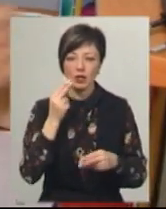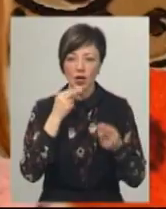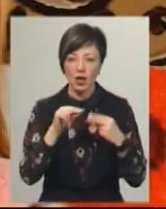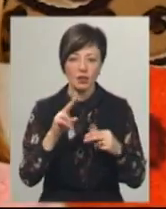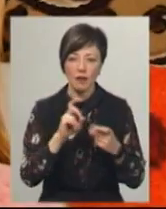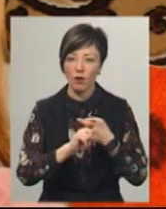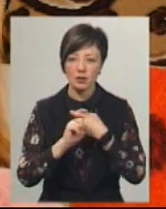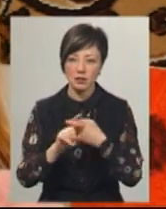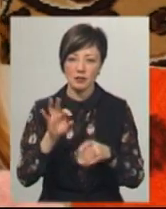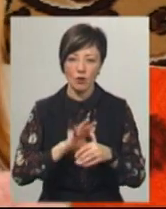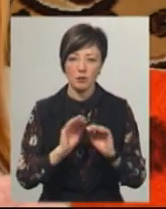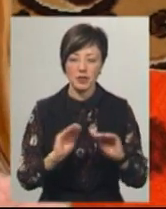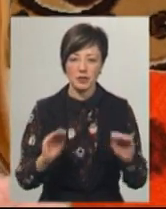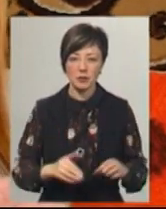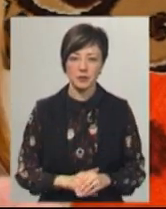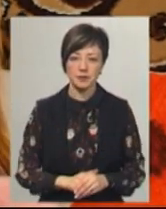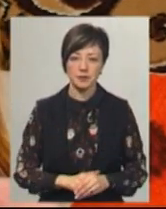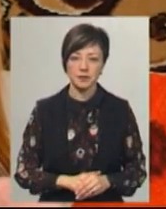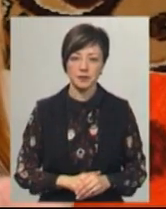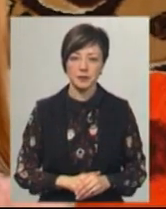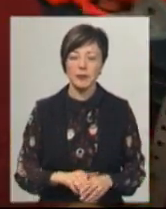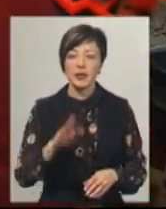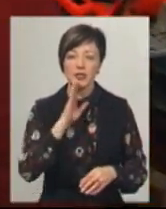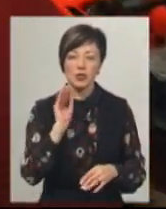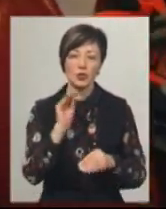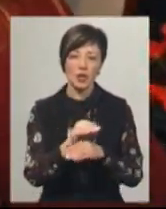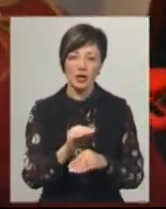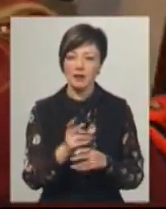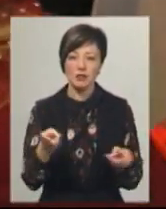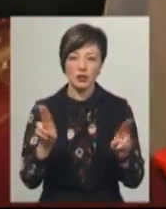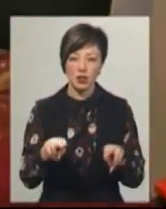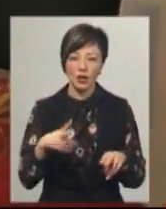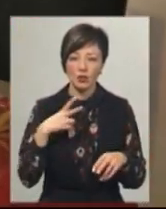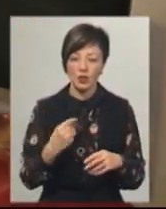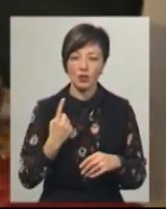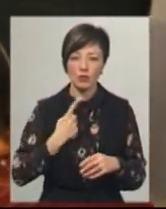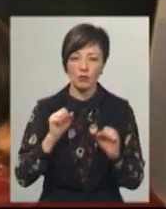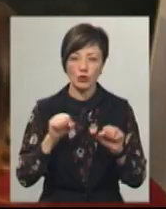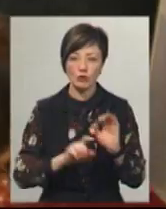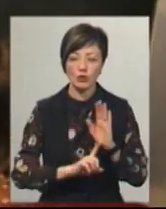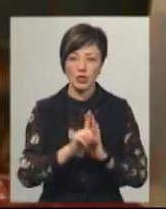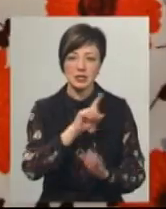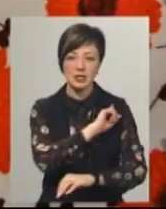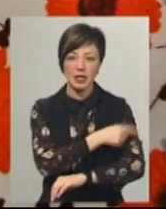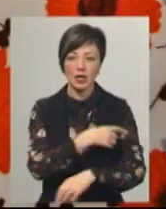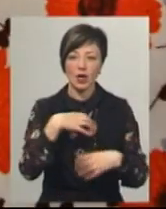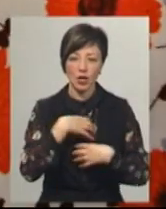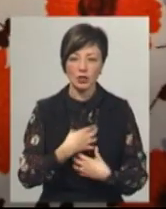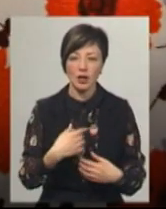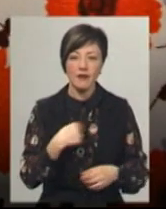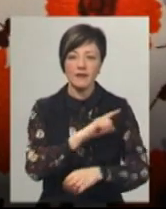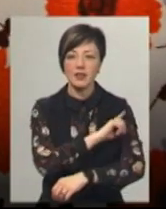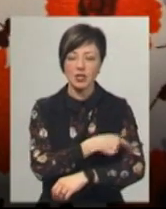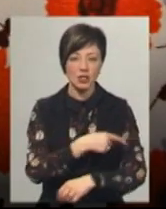не контактувати з хворими дітьми, каже Світлана Височинська. Жінка додає, вона не залишає доньку наодинці, бо може початися сильний кашель. Не